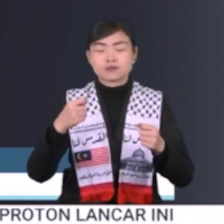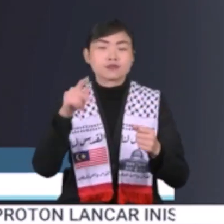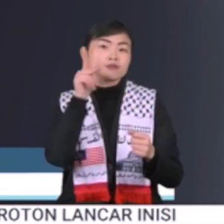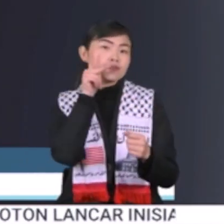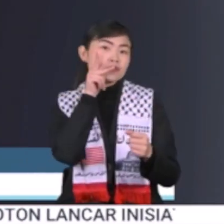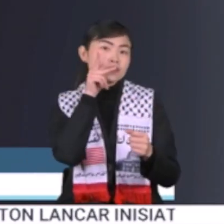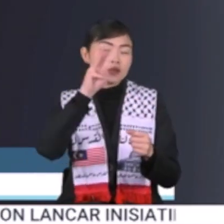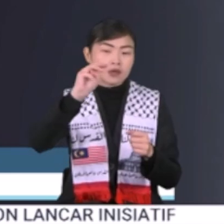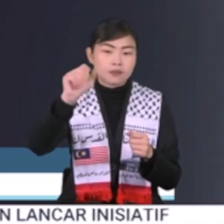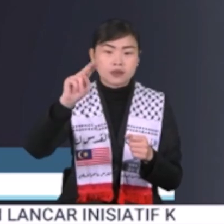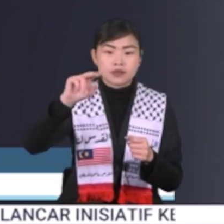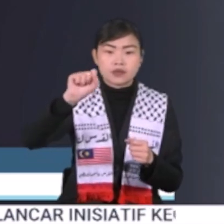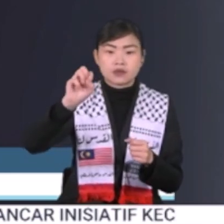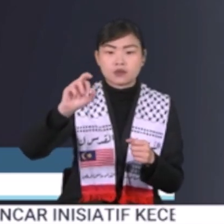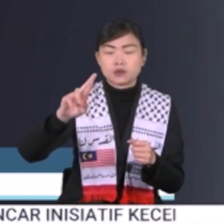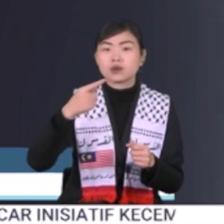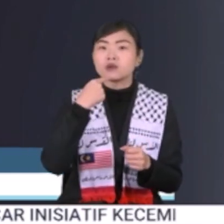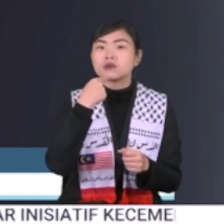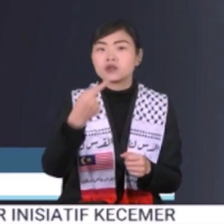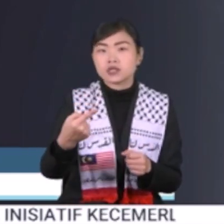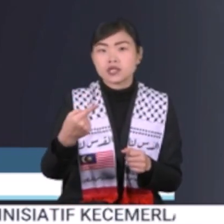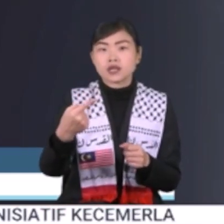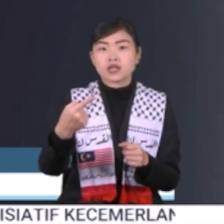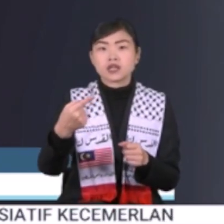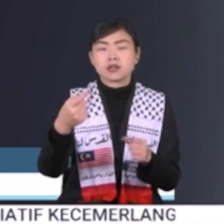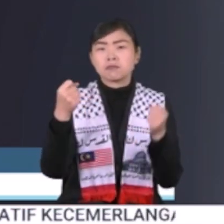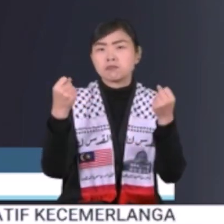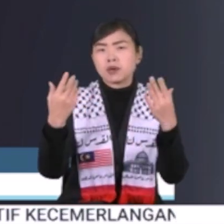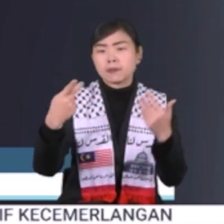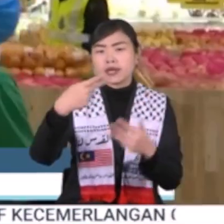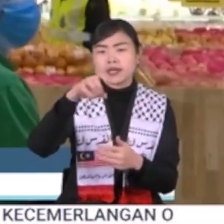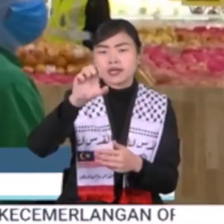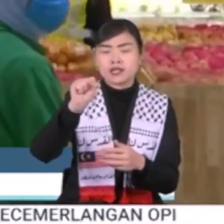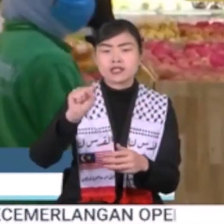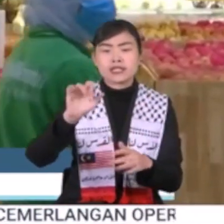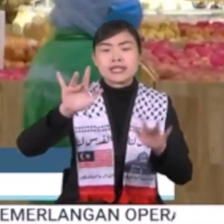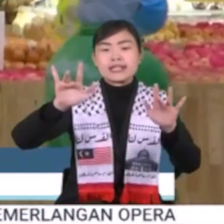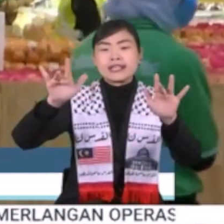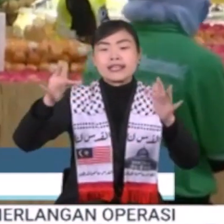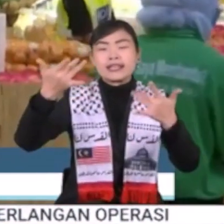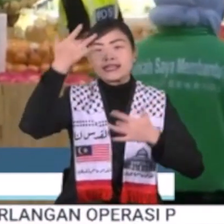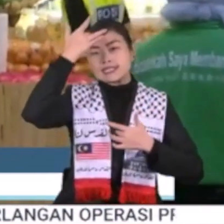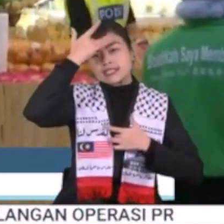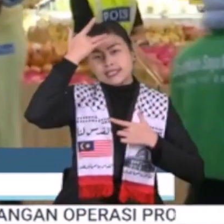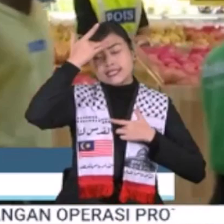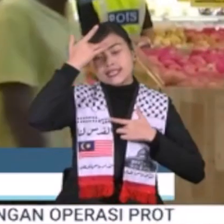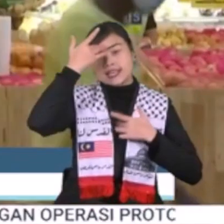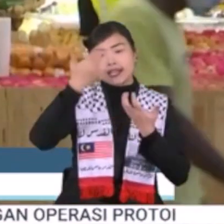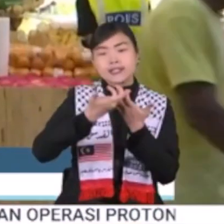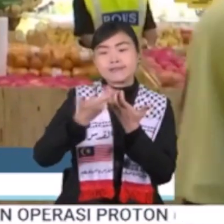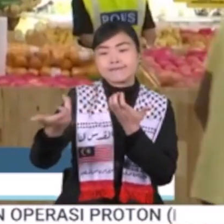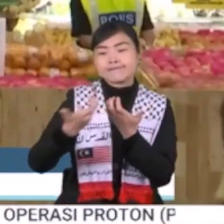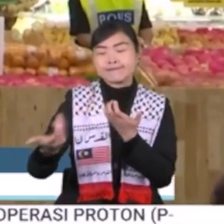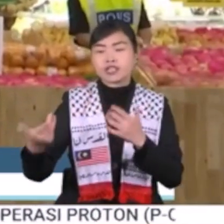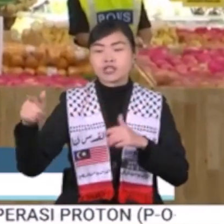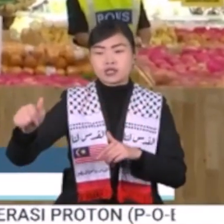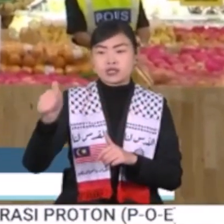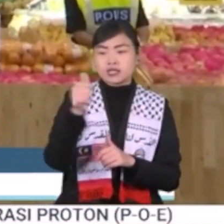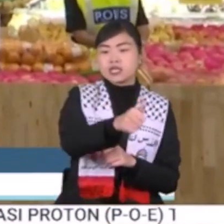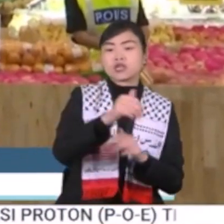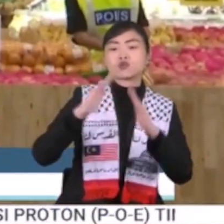mansor Zakaria dalam kenyataan berkata kebanyakan kes bergejala ringan dan menjalankan pengas di rumah